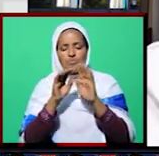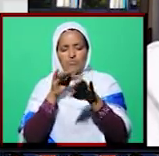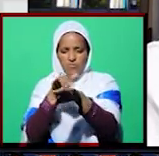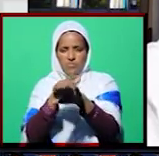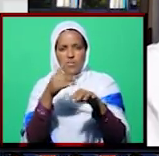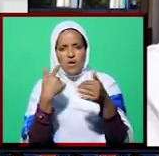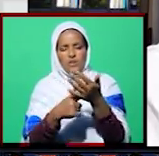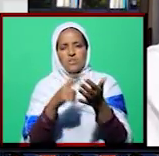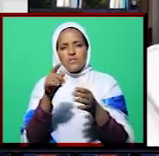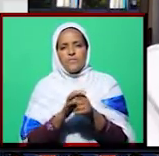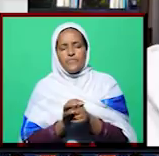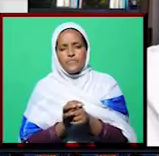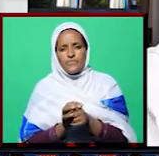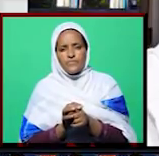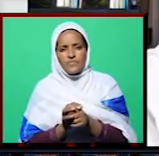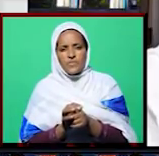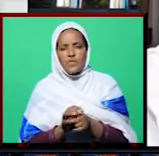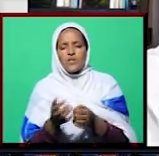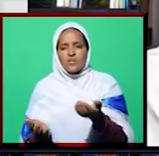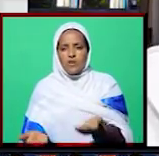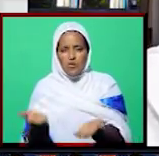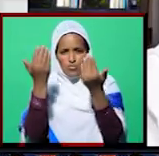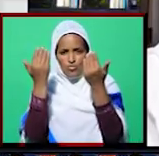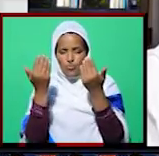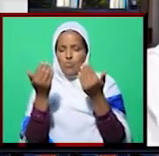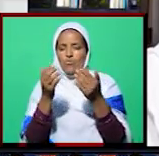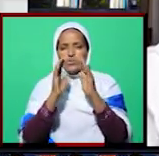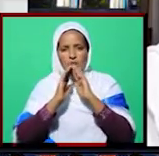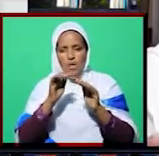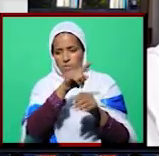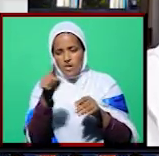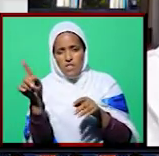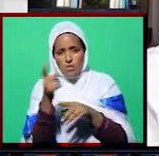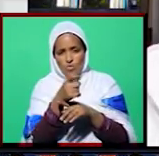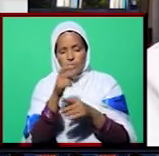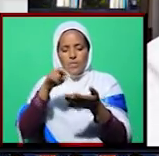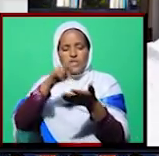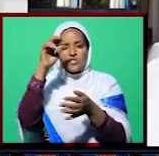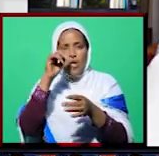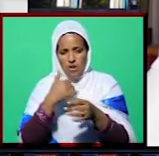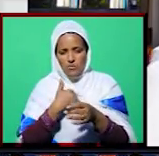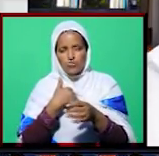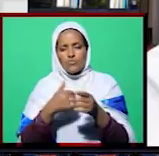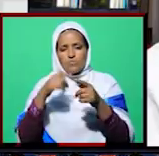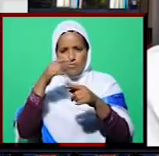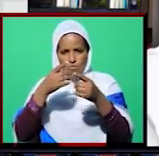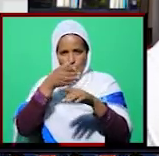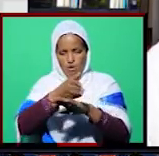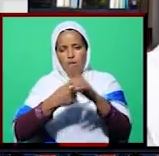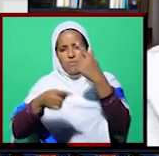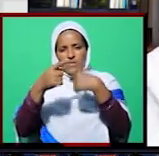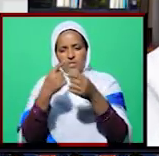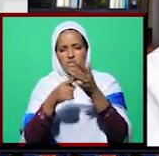ነው እንደዚህ ያለ ይከሰከሳል እነዚህ ተንሱ ጸልዩ ተንሱ ሰላም ለከሙልኩም መነሻ አላቸው እንመጣበታለን